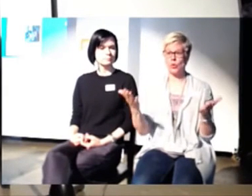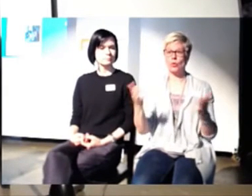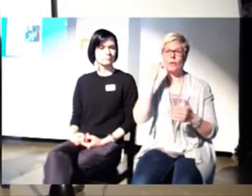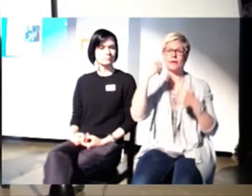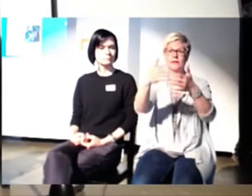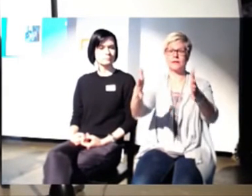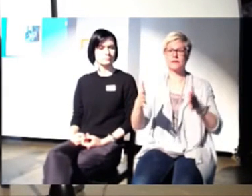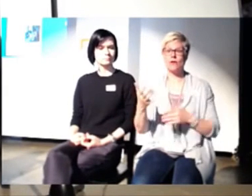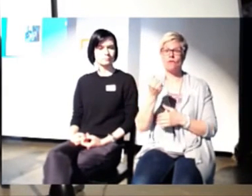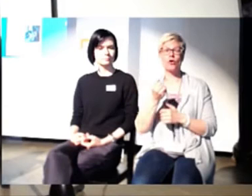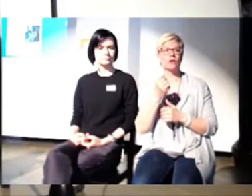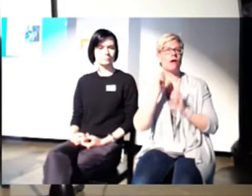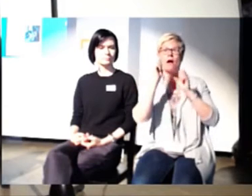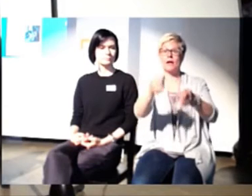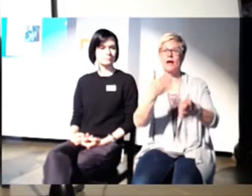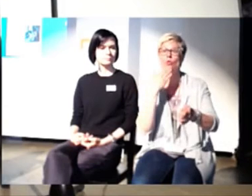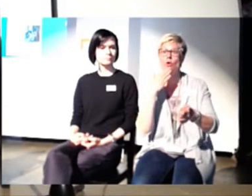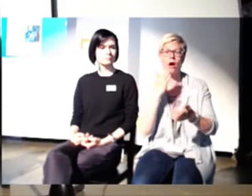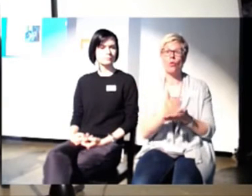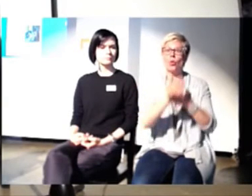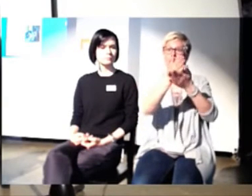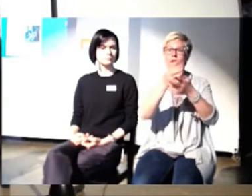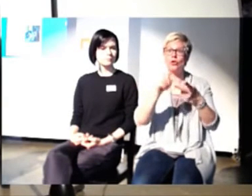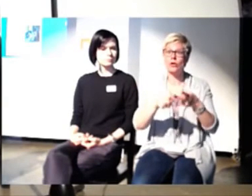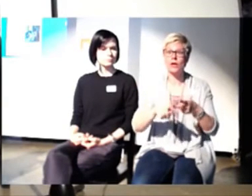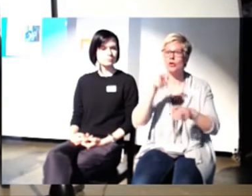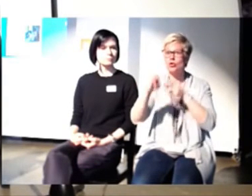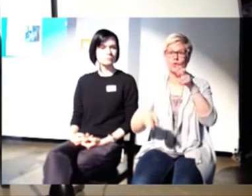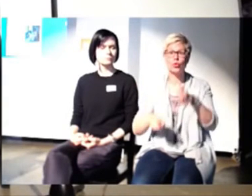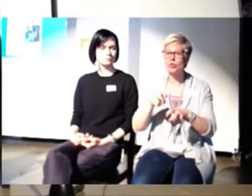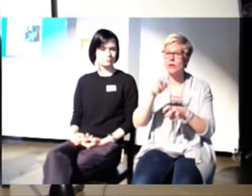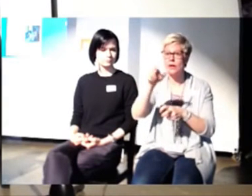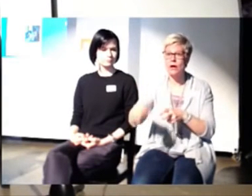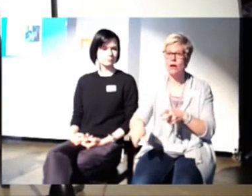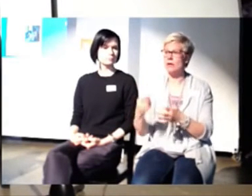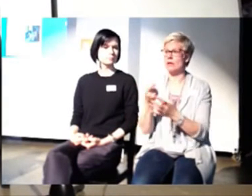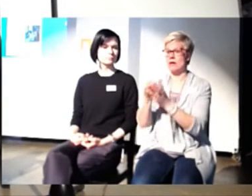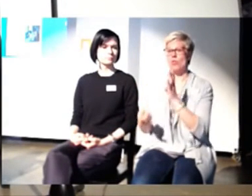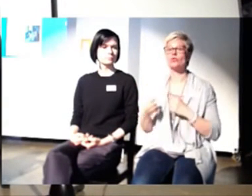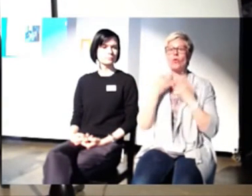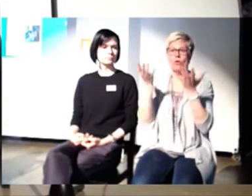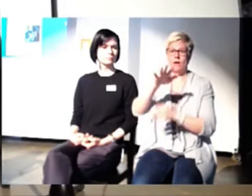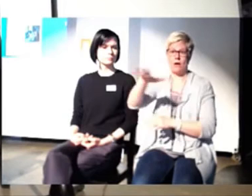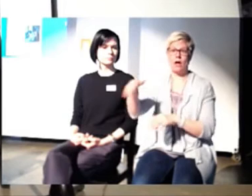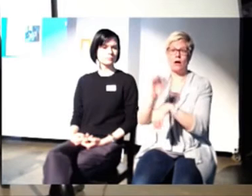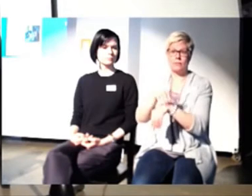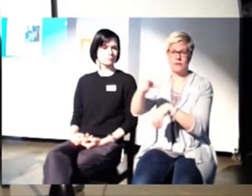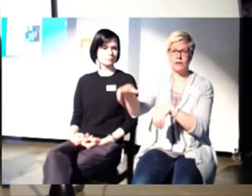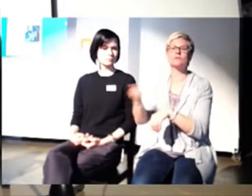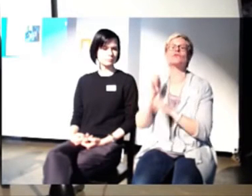myös kuraattoreita, tutkijoita tai muita luovan alan ammattilaisia.